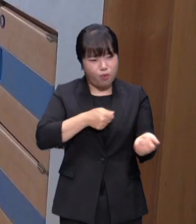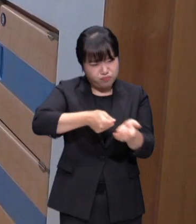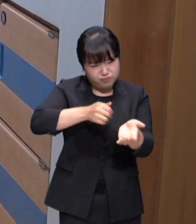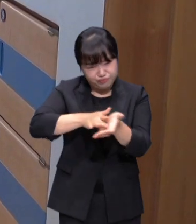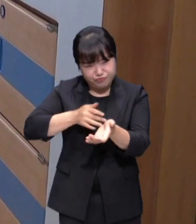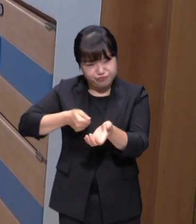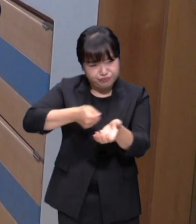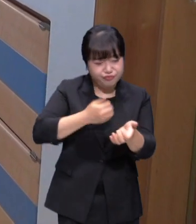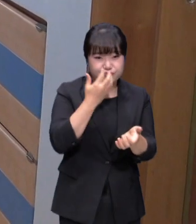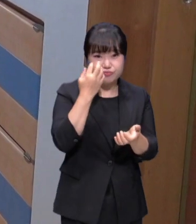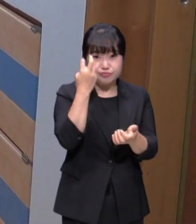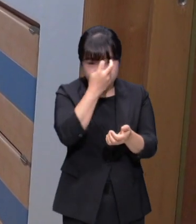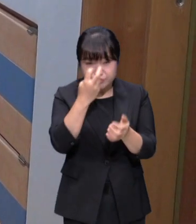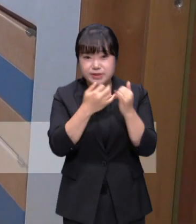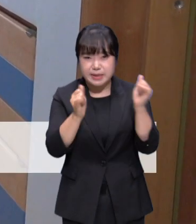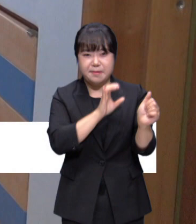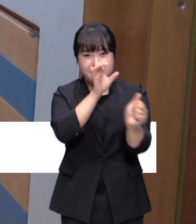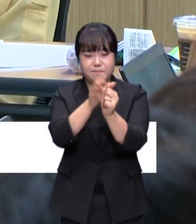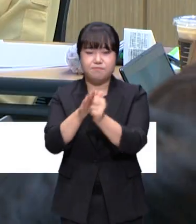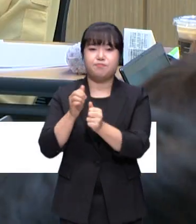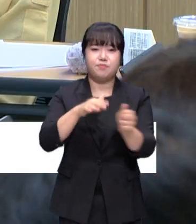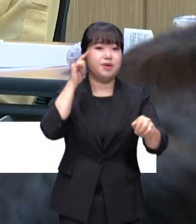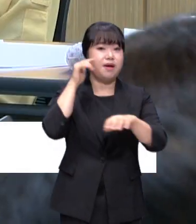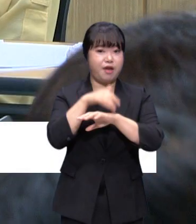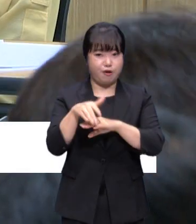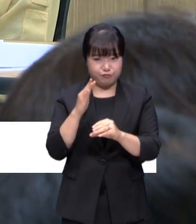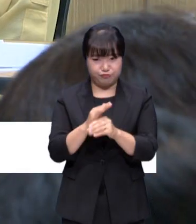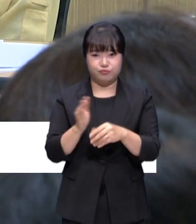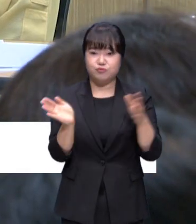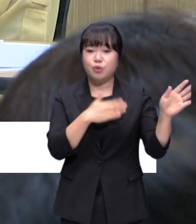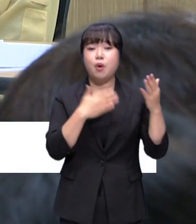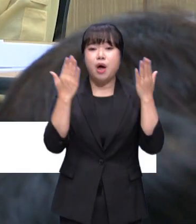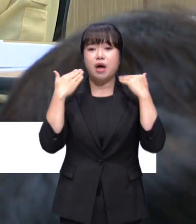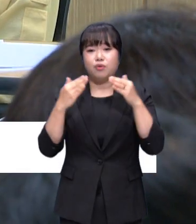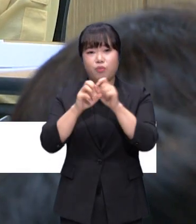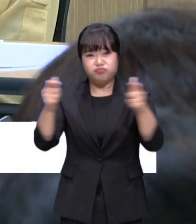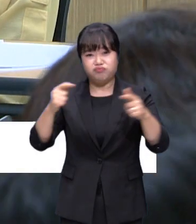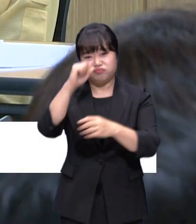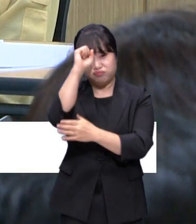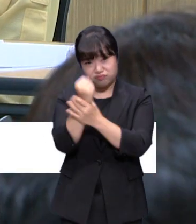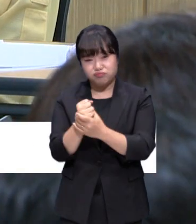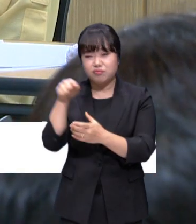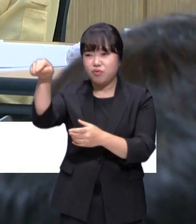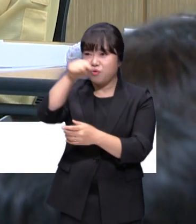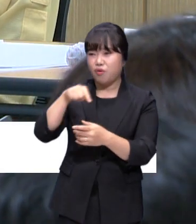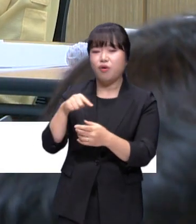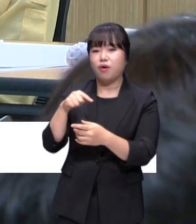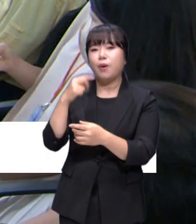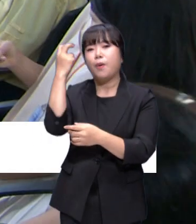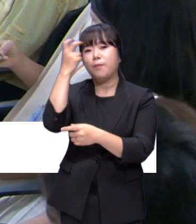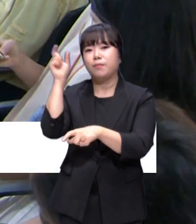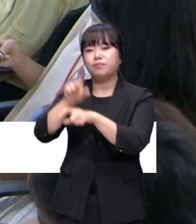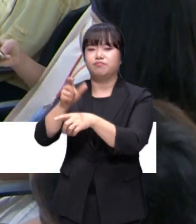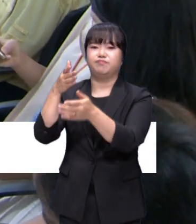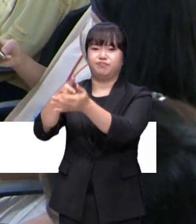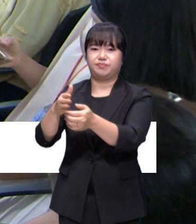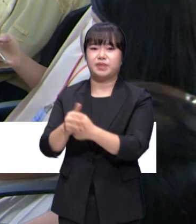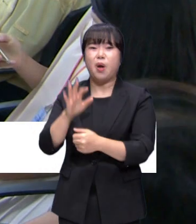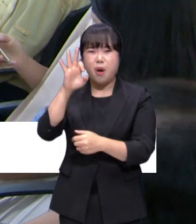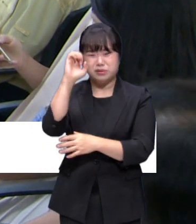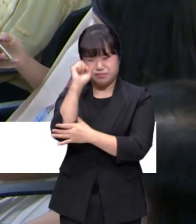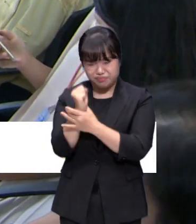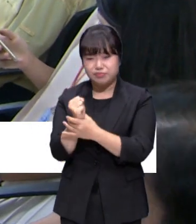지원합니다. 낙후된 학교 시설 개선도 언급했습니다. 현재 서울시의회에서 논의 중인 오래된 화장실